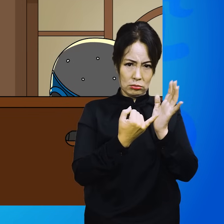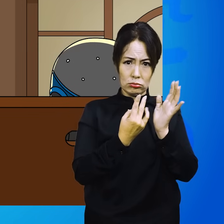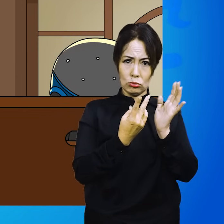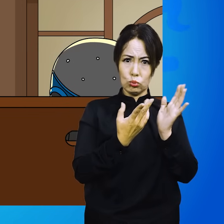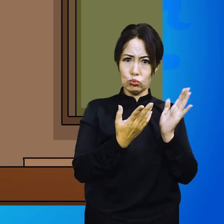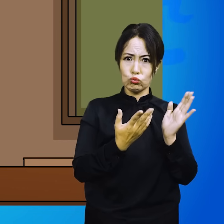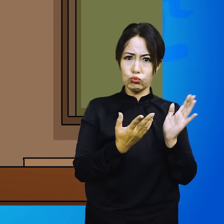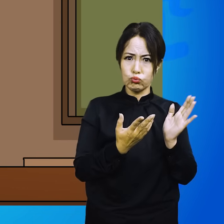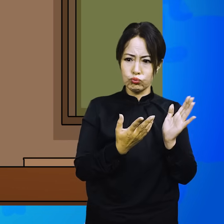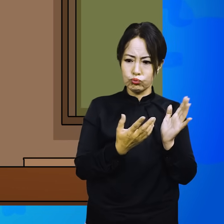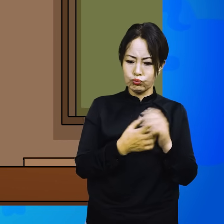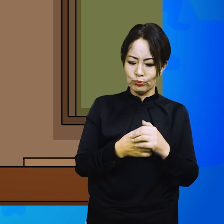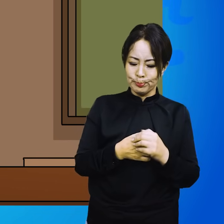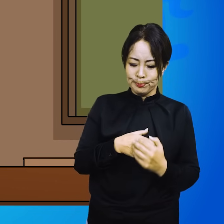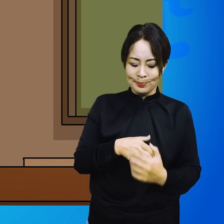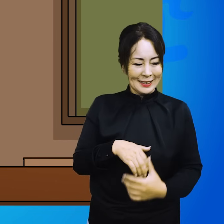1162 за